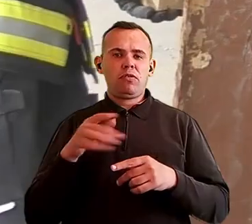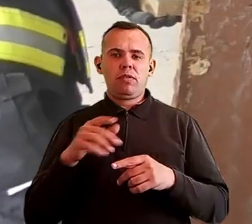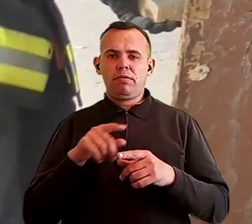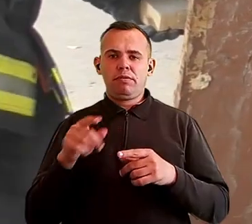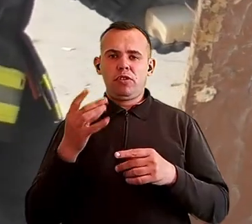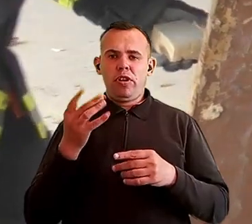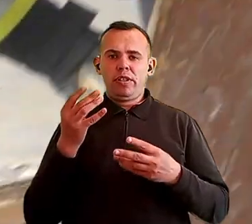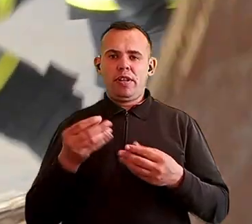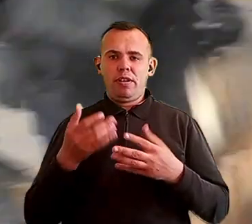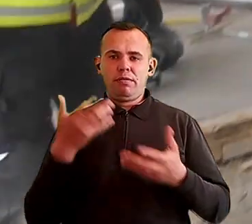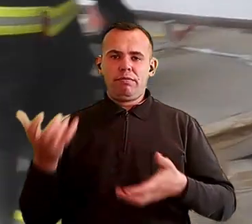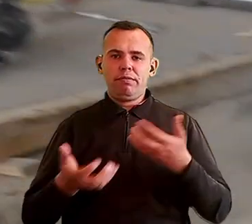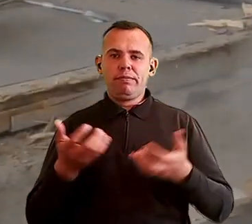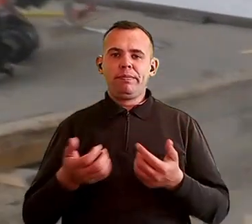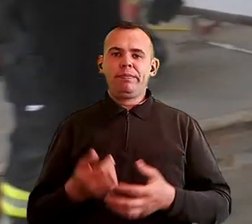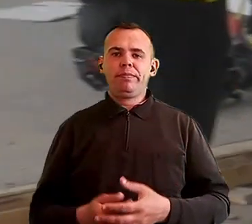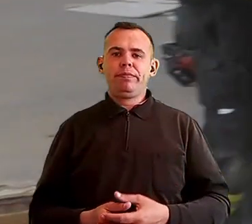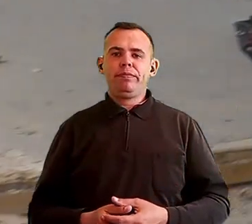підлогу.